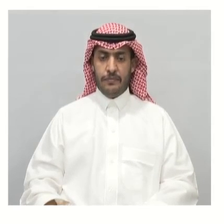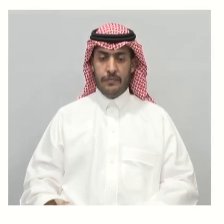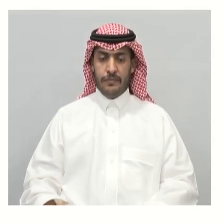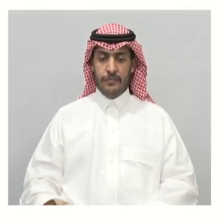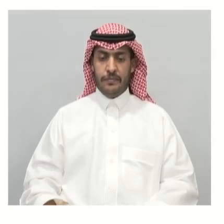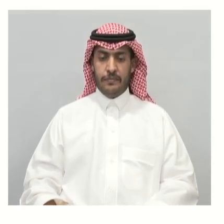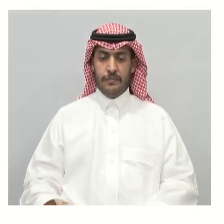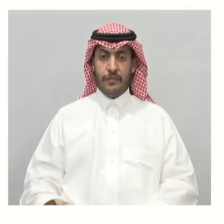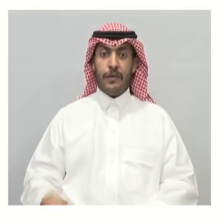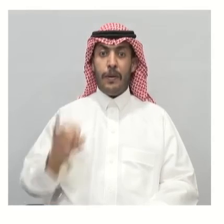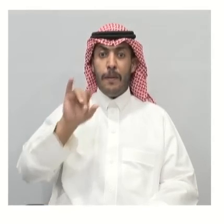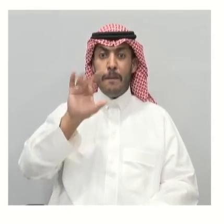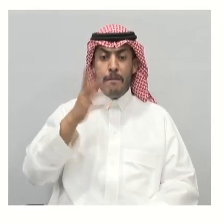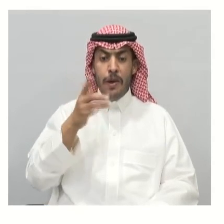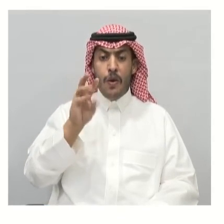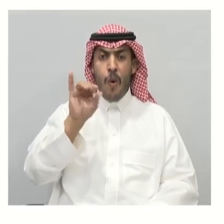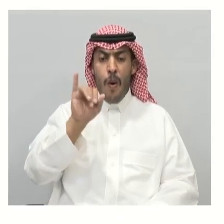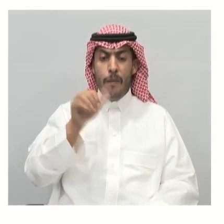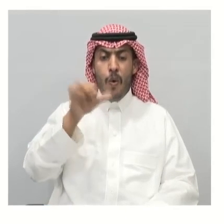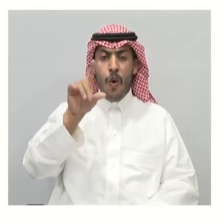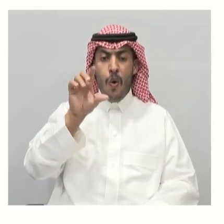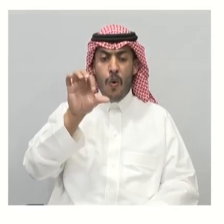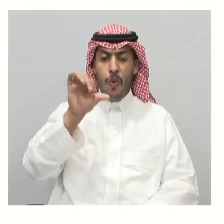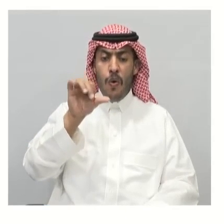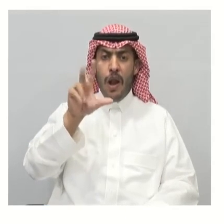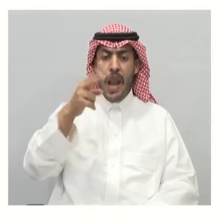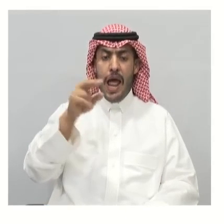صحيحه من هم اولو العزم من